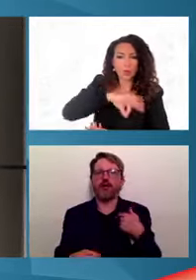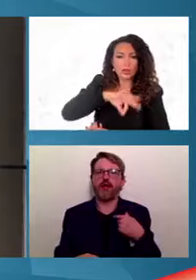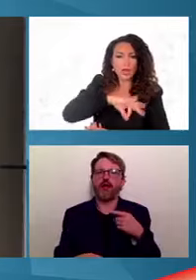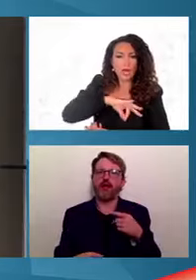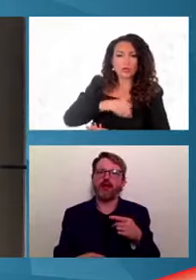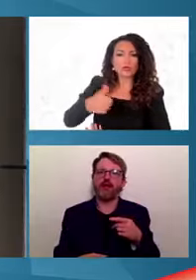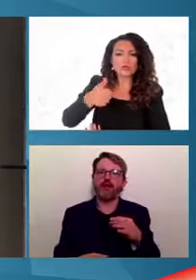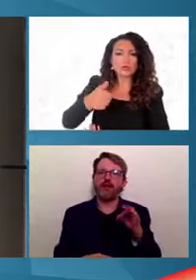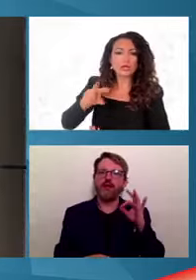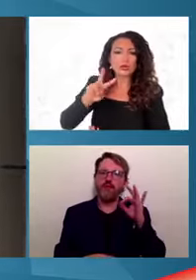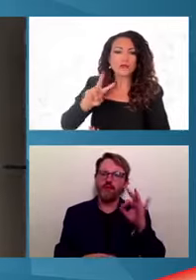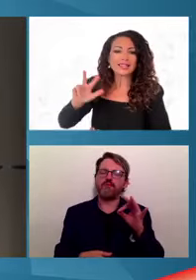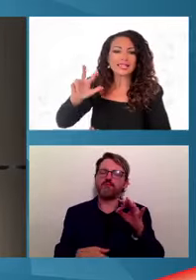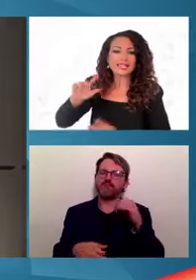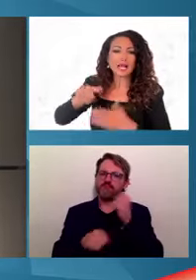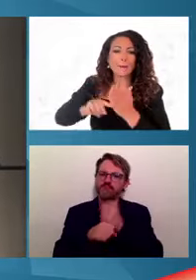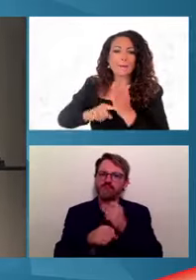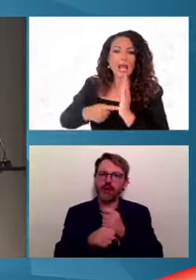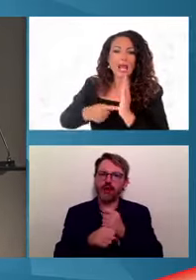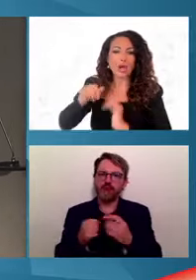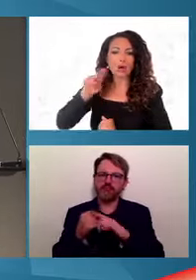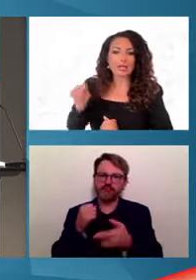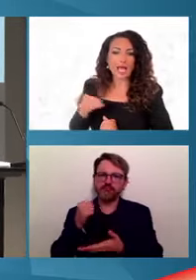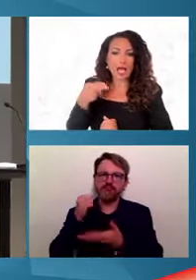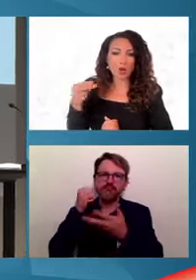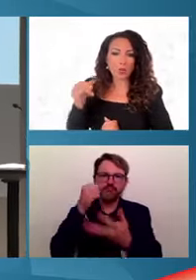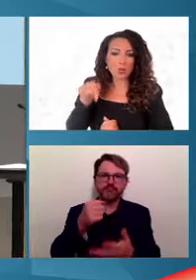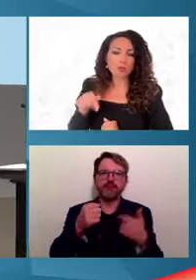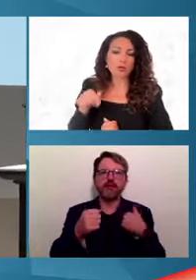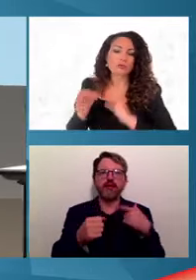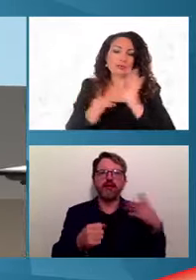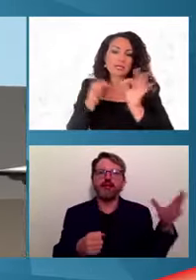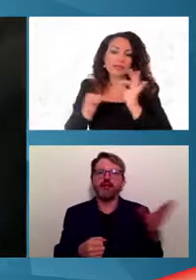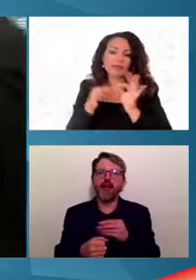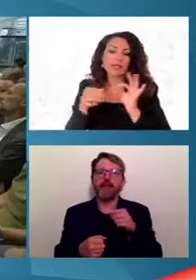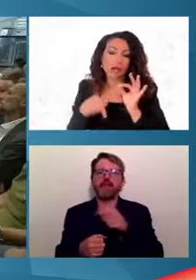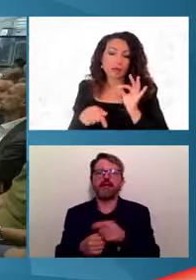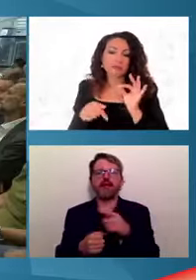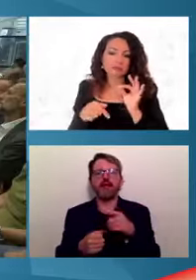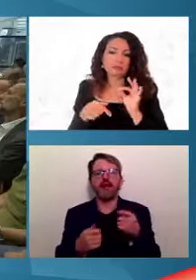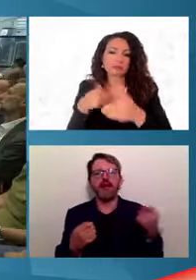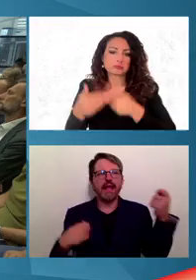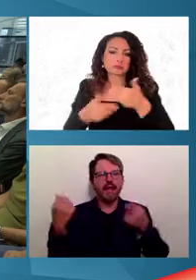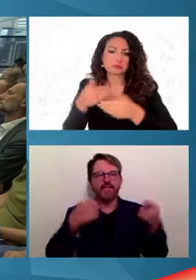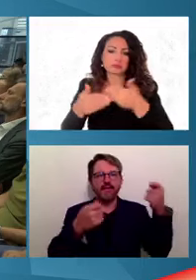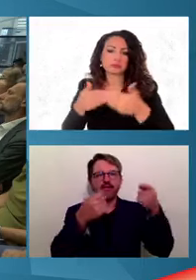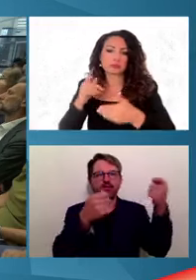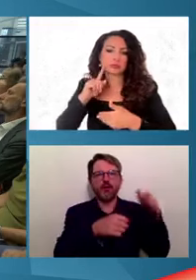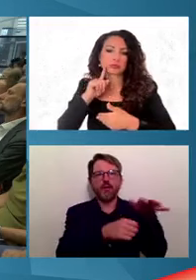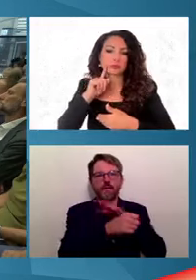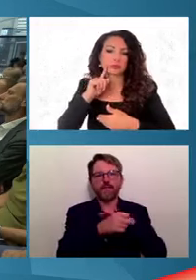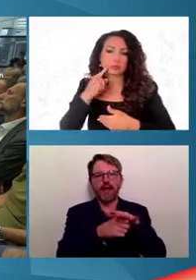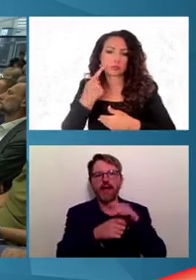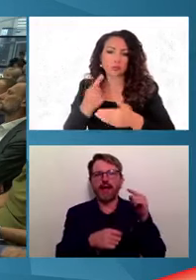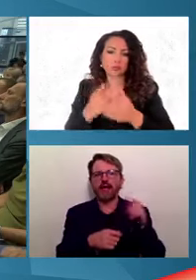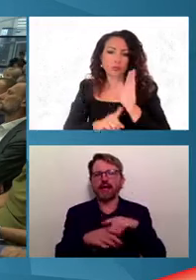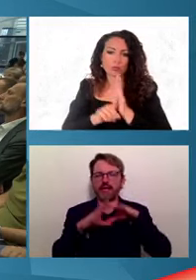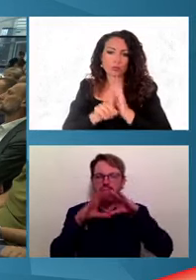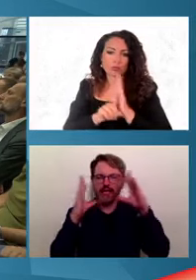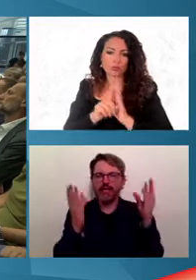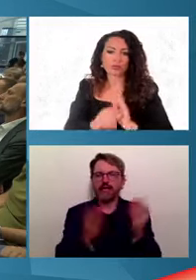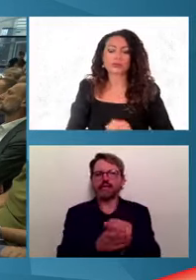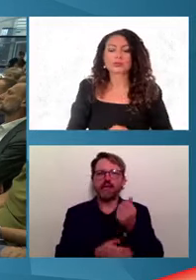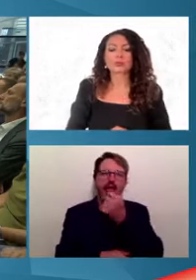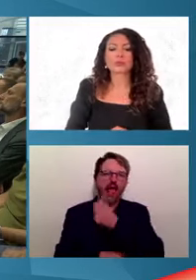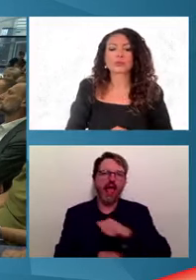lavoreranno per fare il fotovoltaico, per riqualificare, e quindi siamo sicuramente sulla strada giusta. Io ho ultimato il mio discorso, però mi